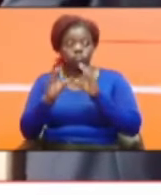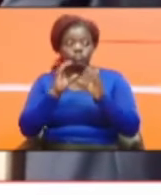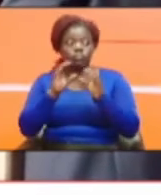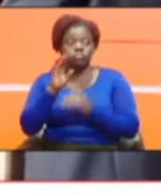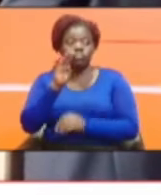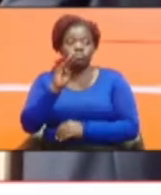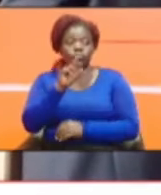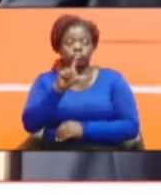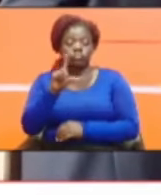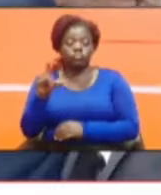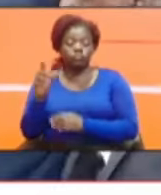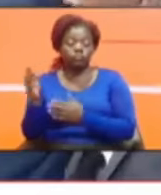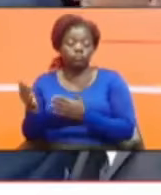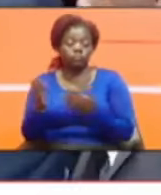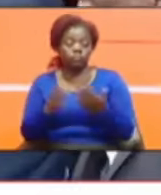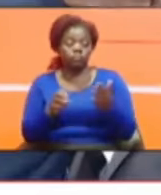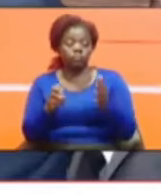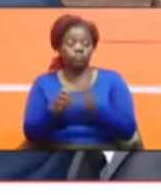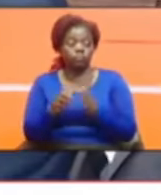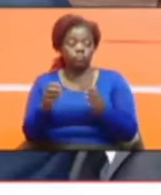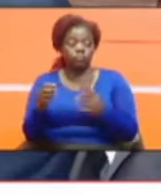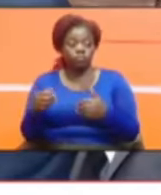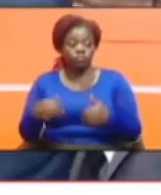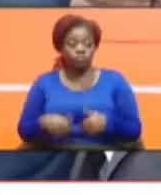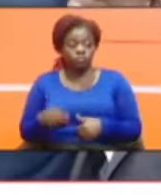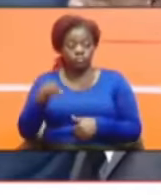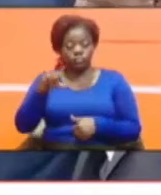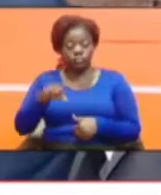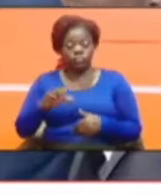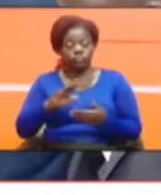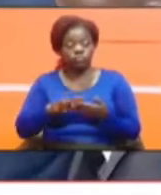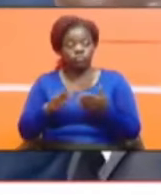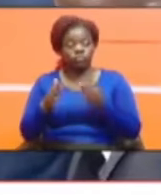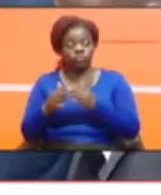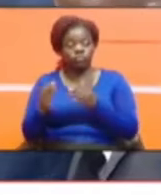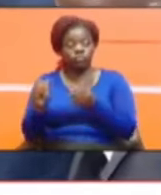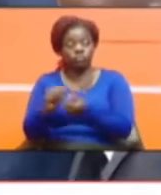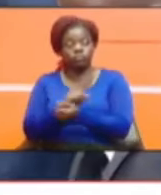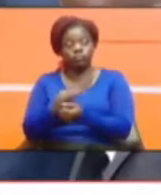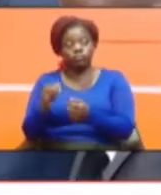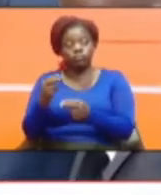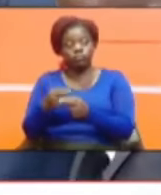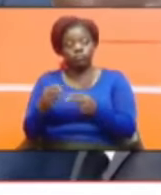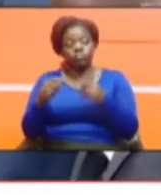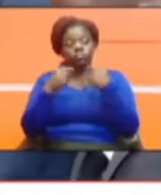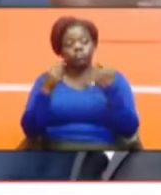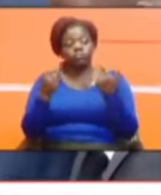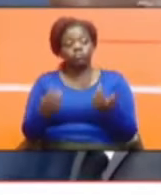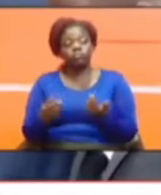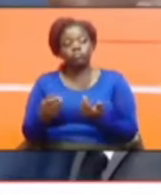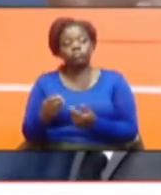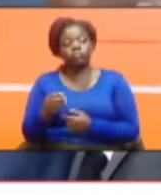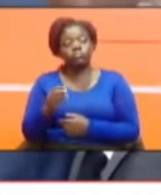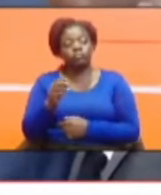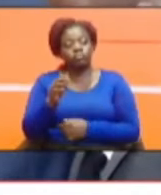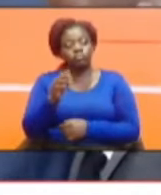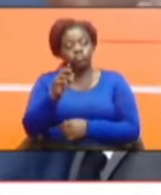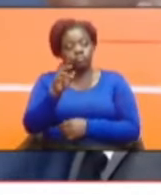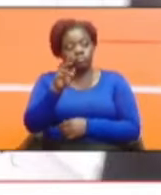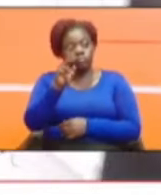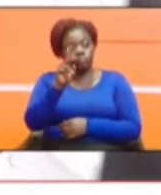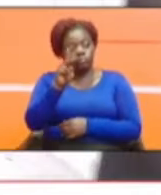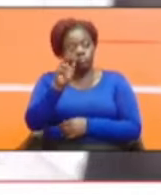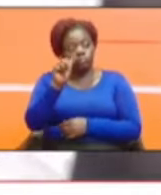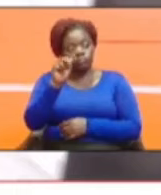Muhachi ayongedde okuleeta obujulizi obulumaavu kamwenda okuba ne kobaane okwonoona erinnya ly'omusumba wa Miracle Center Cathedral Robert